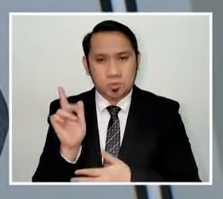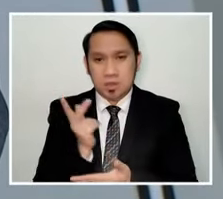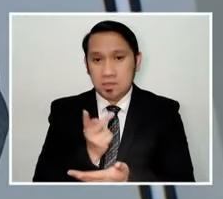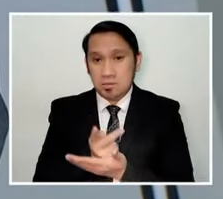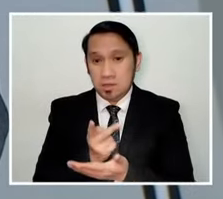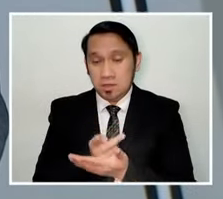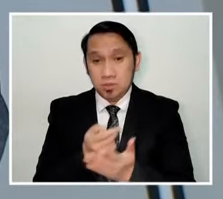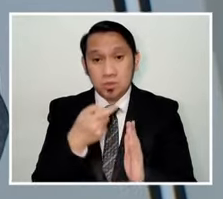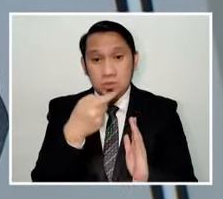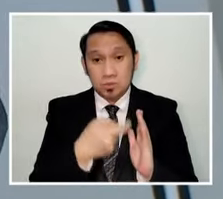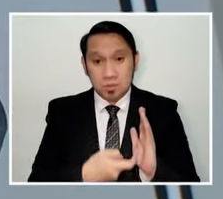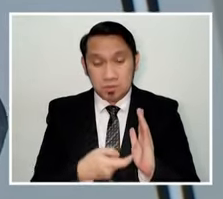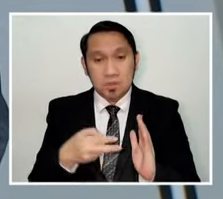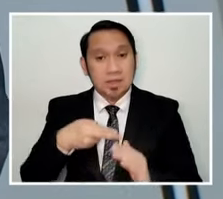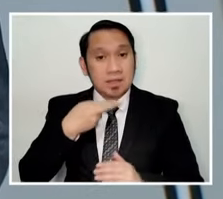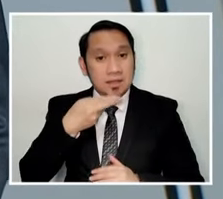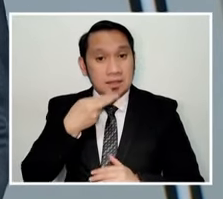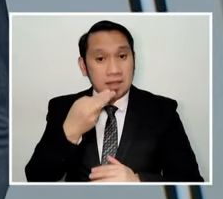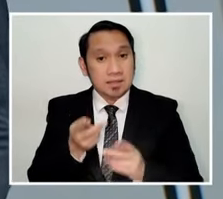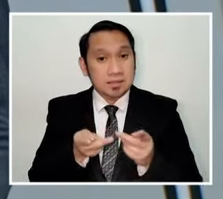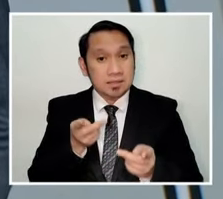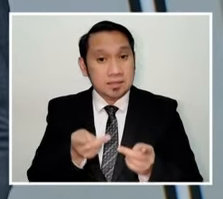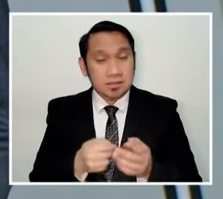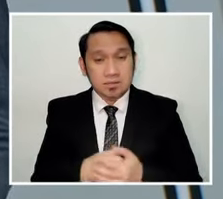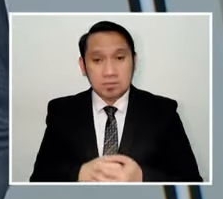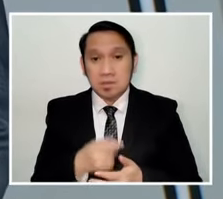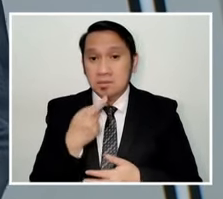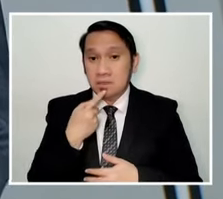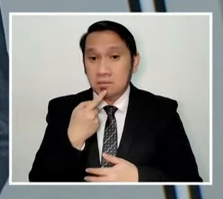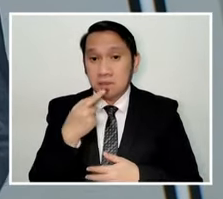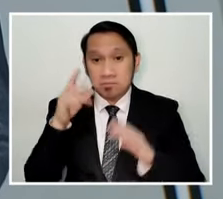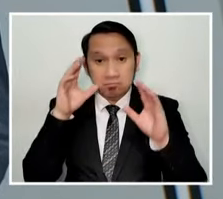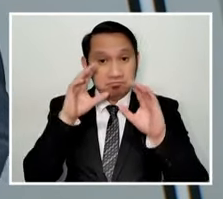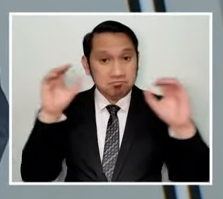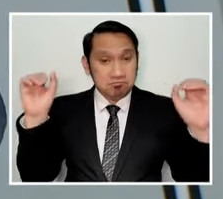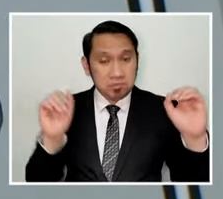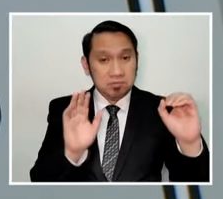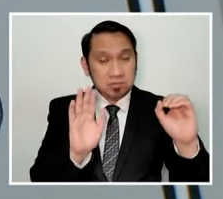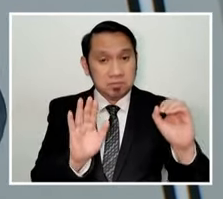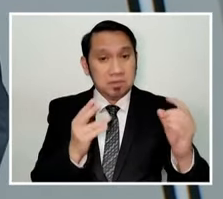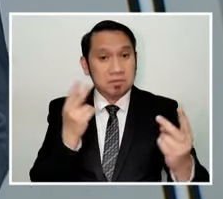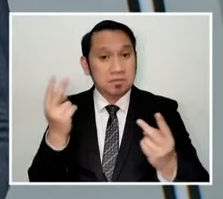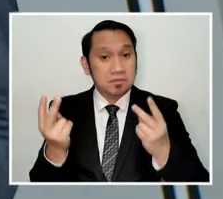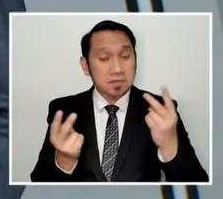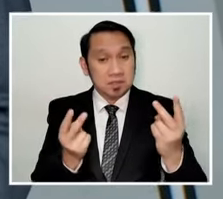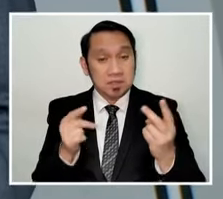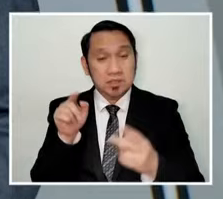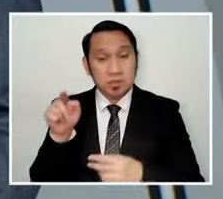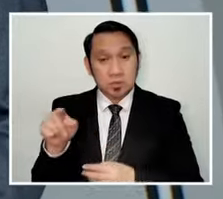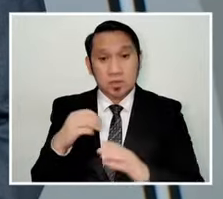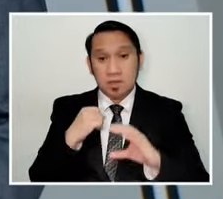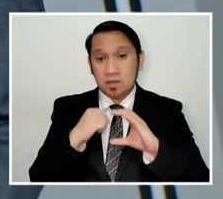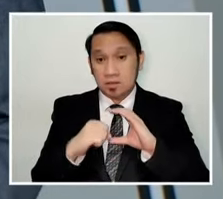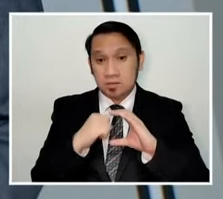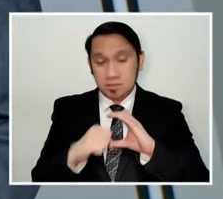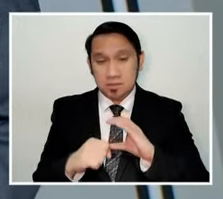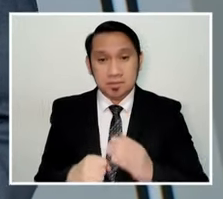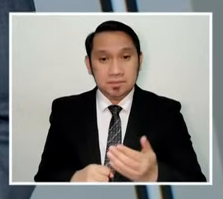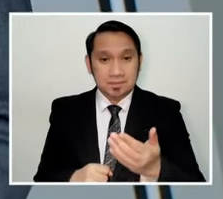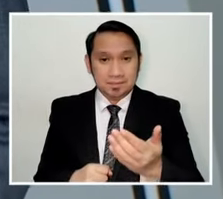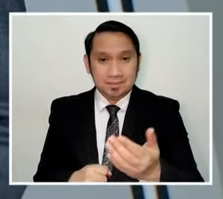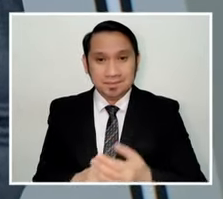ang presyo ng kada kilo ng bigas. Sinabi ito ng Pangulo sa kanyang pagdalaw sa Camarines Sur.